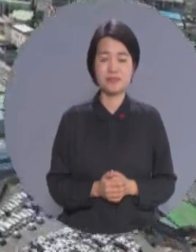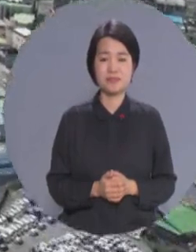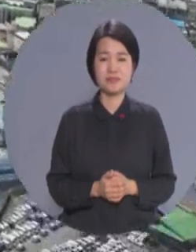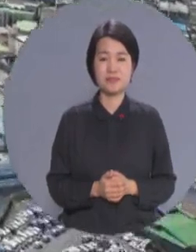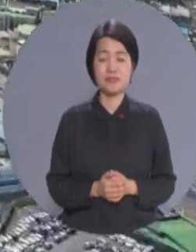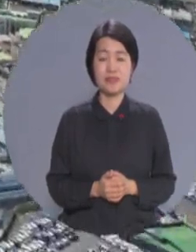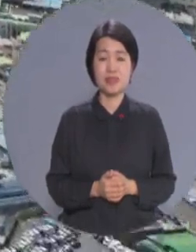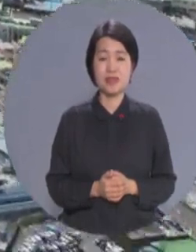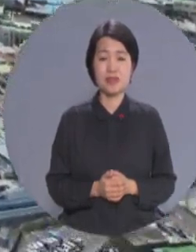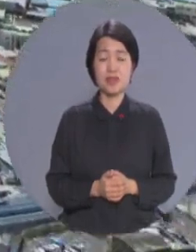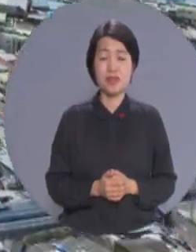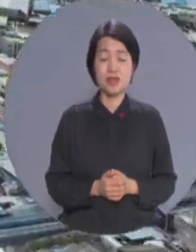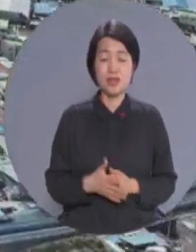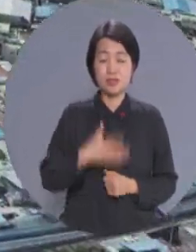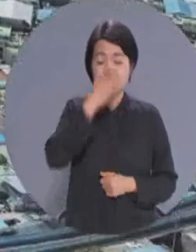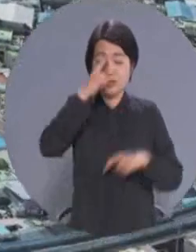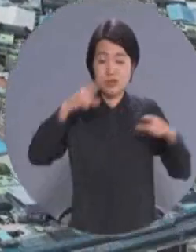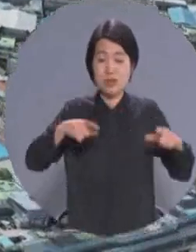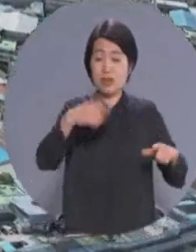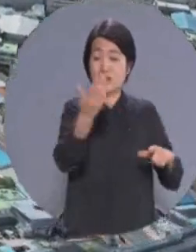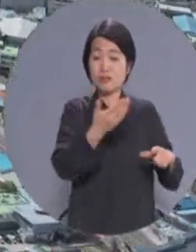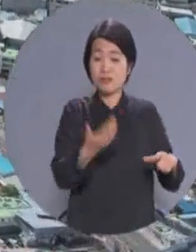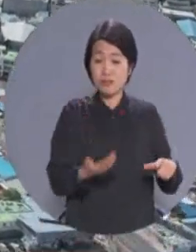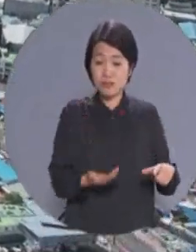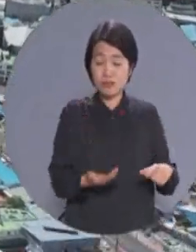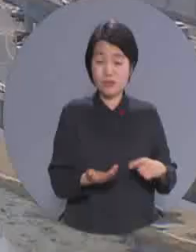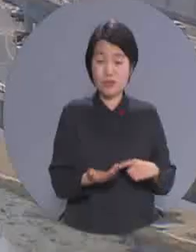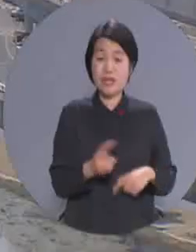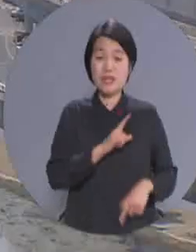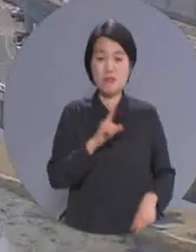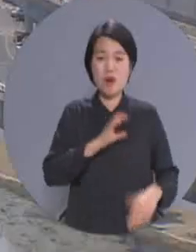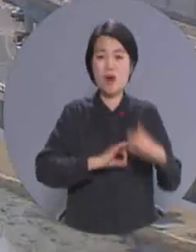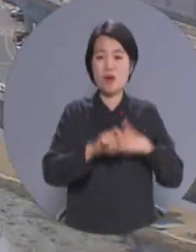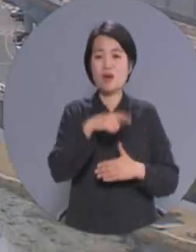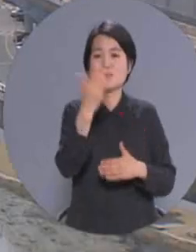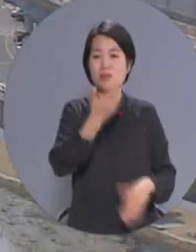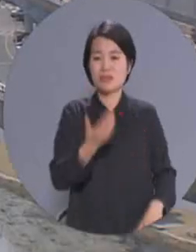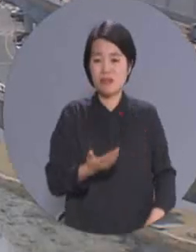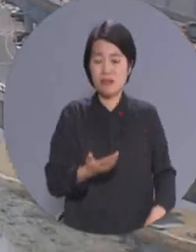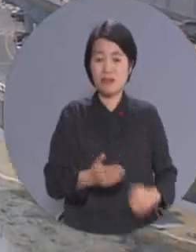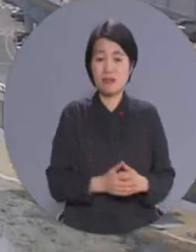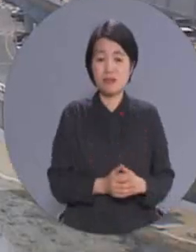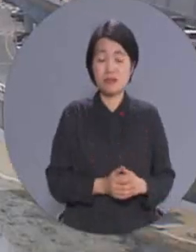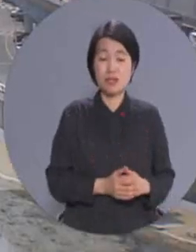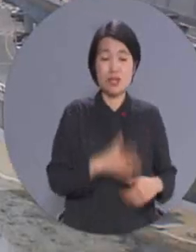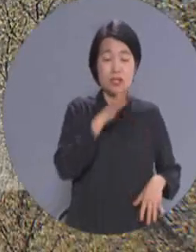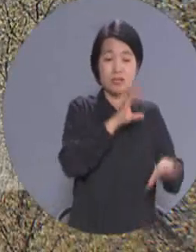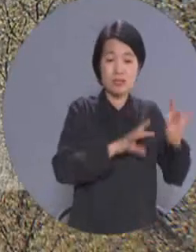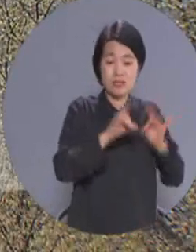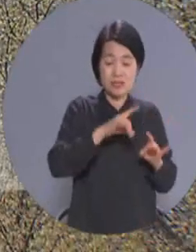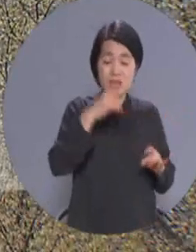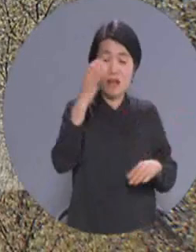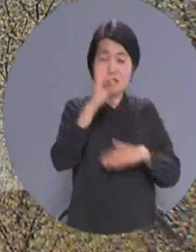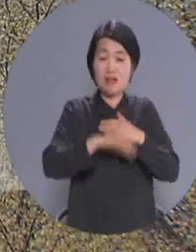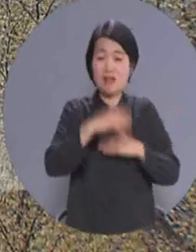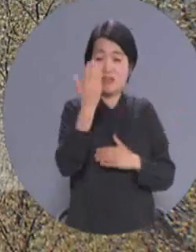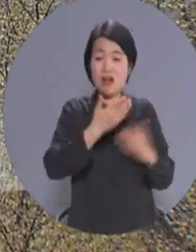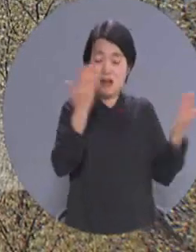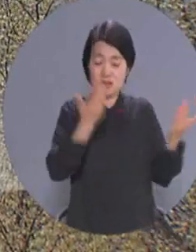순천시 도심을 관통하는 생태하천 천입니다 지난 말 순천만에서 서천 합류 지점까지